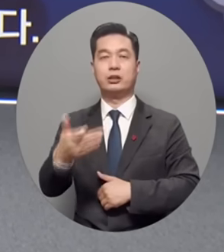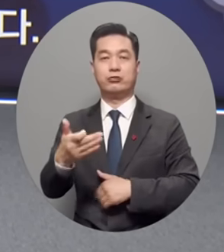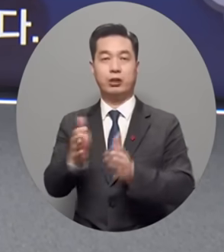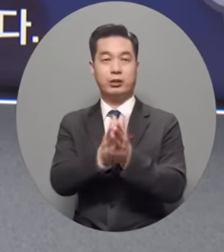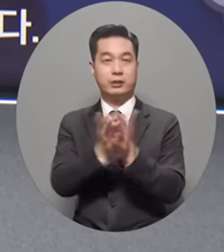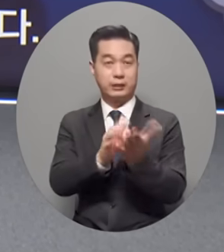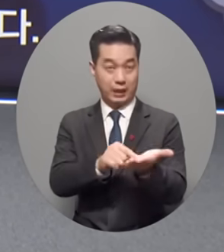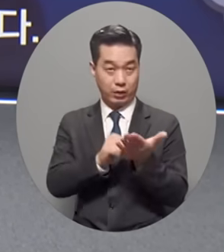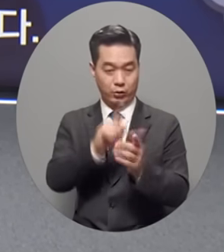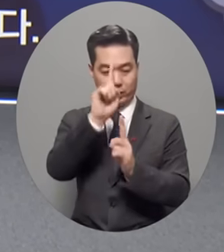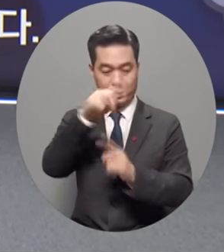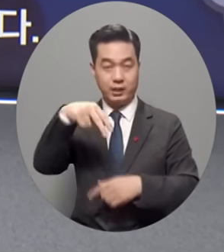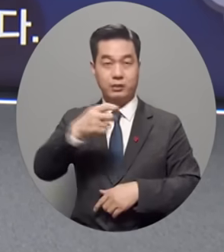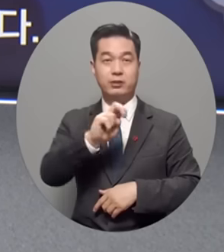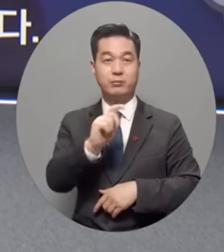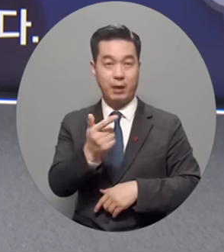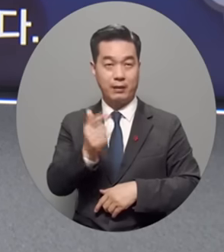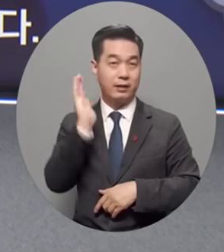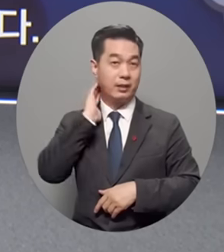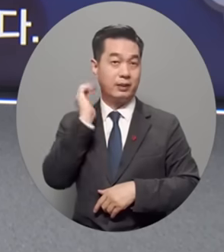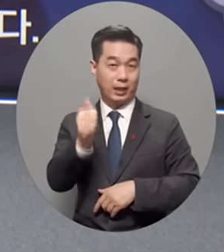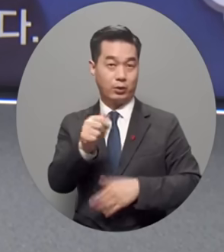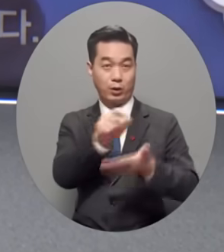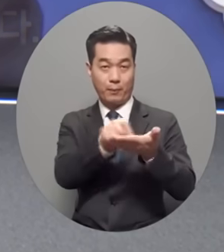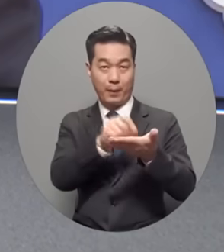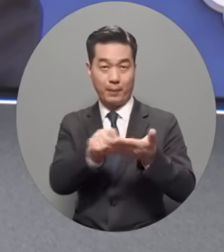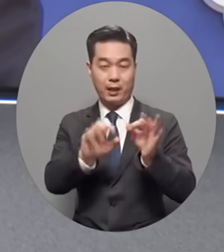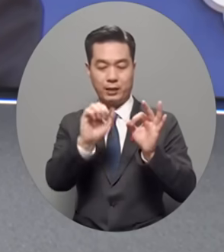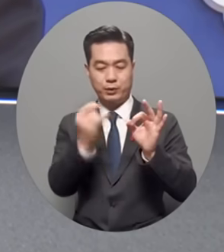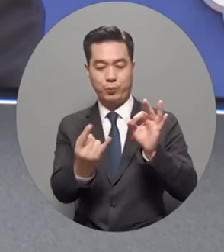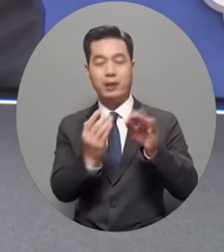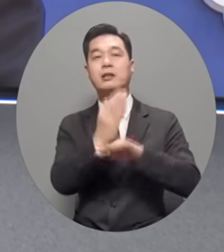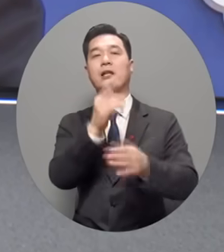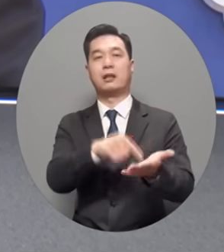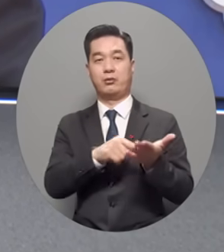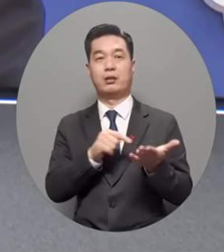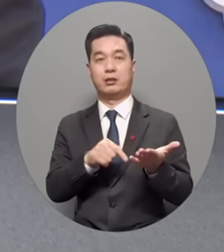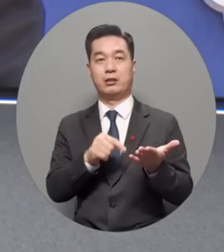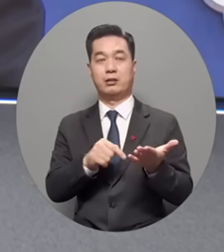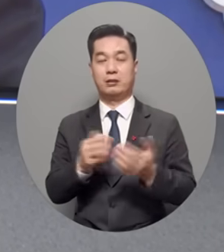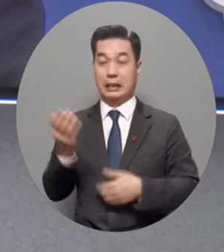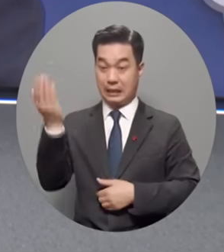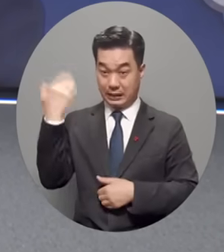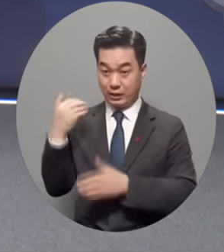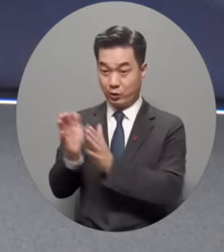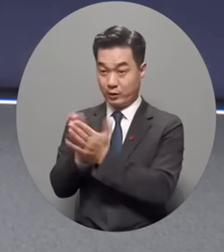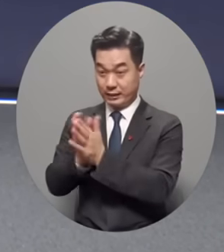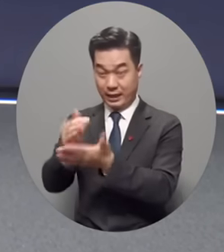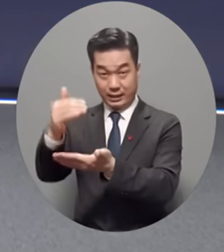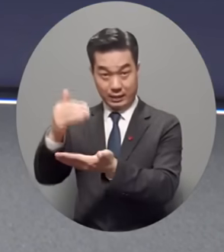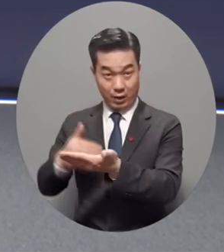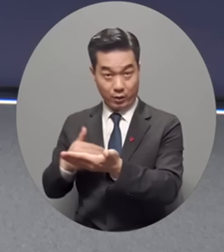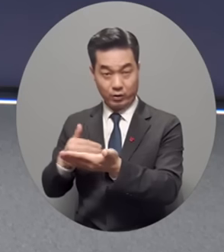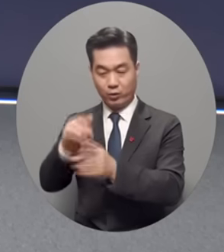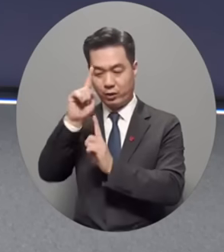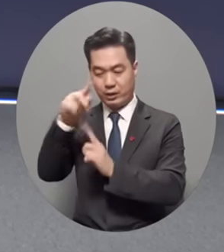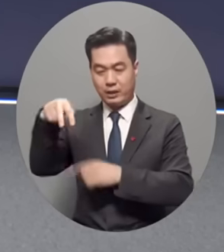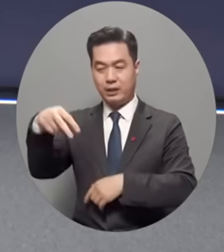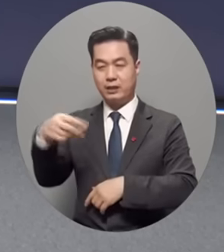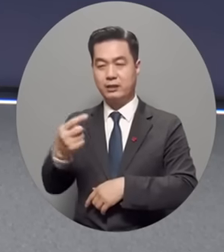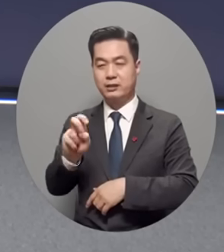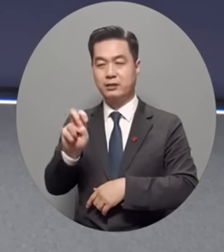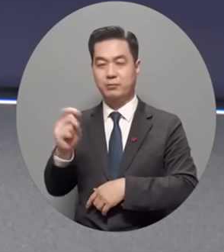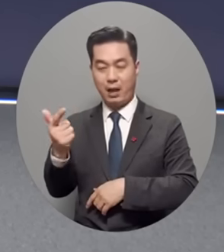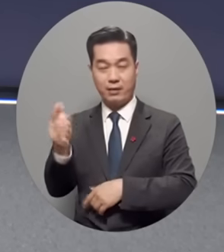이승만 대통령과 관련된 언급이 10여 차례 이상 있습니다. 기존 교재에도 이 전 대통령 관련 내용이 포함돼